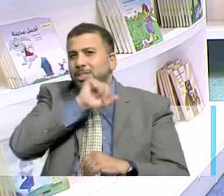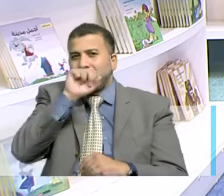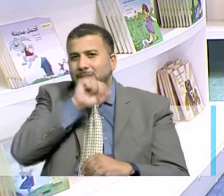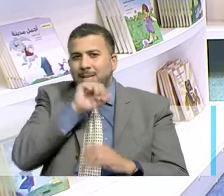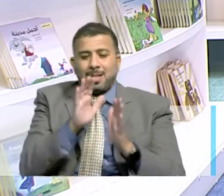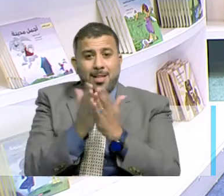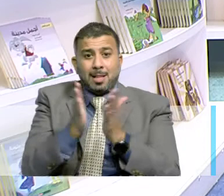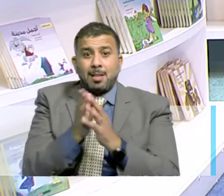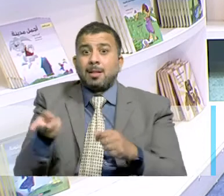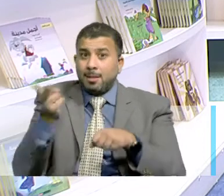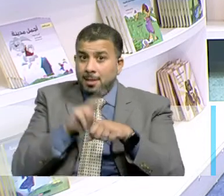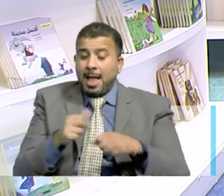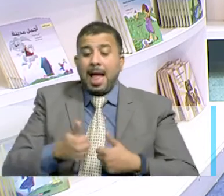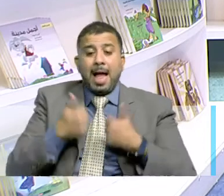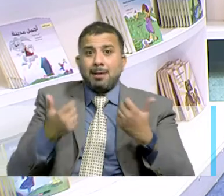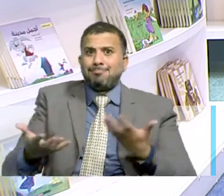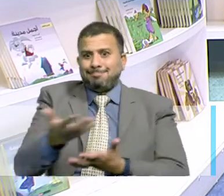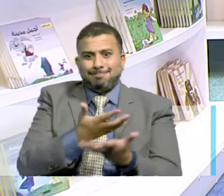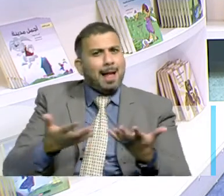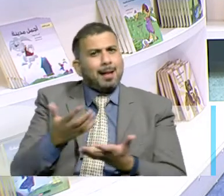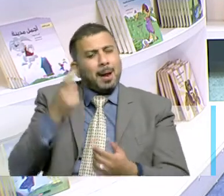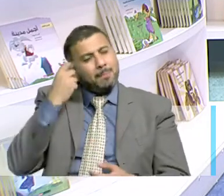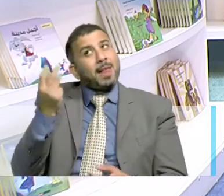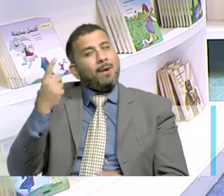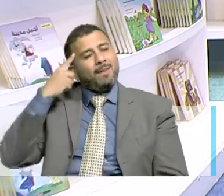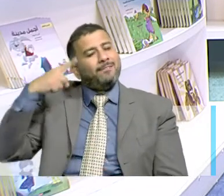للطفل يساهم في إعادة الحياة للحراك الإبداعي